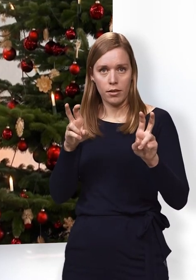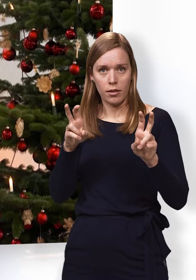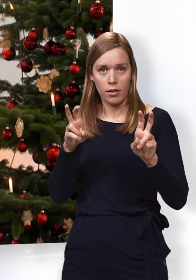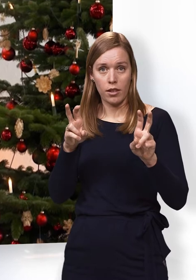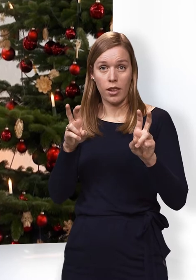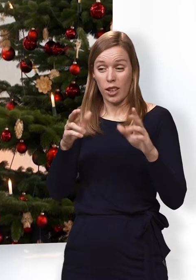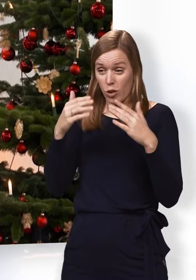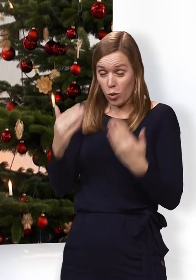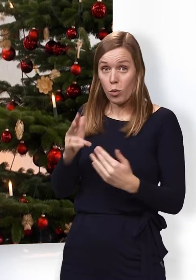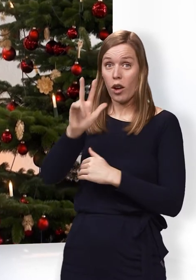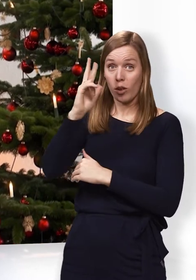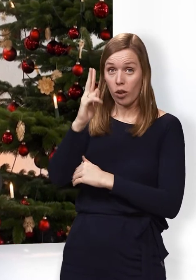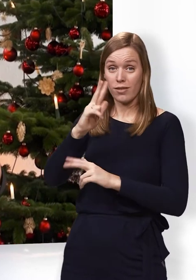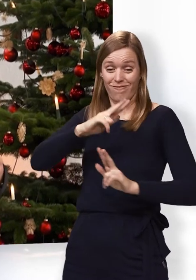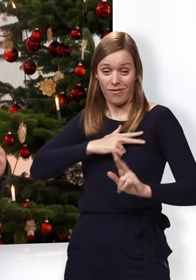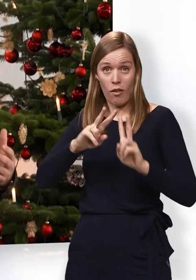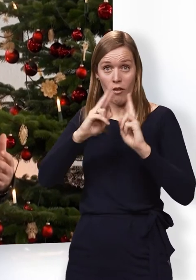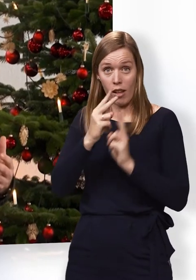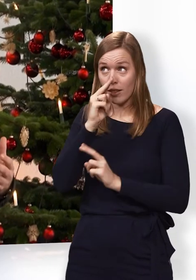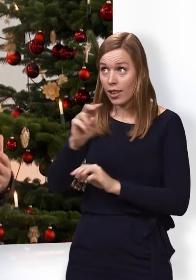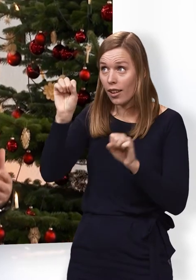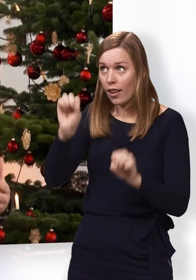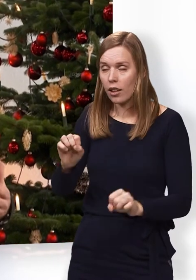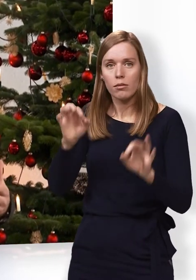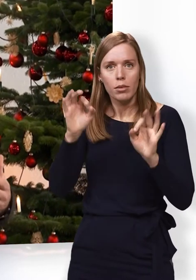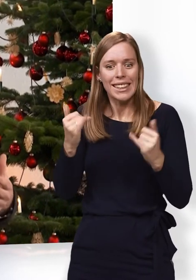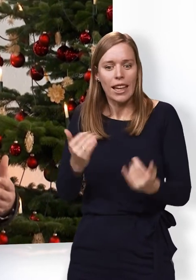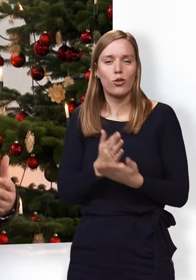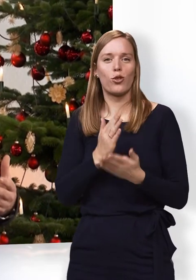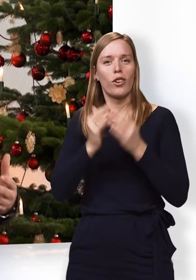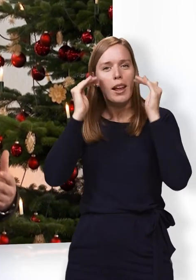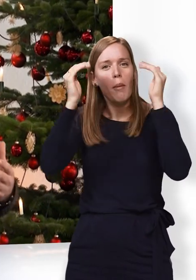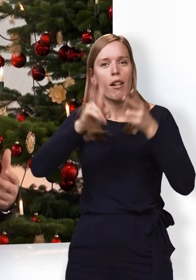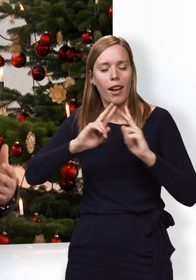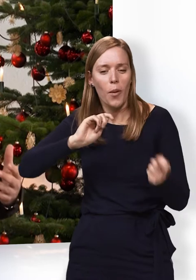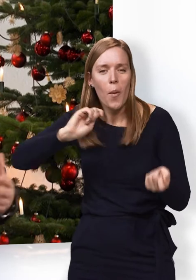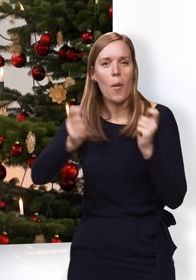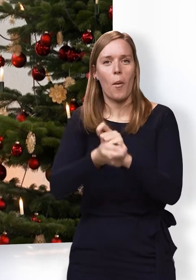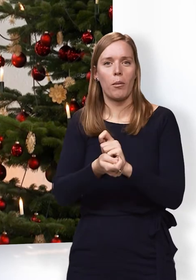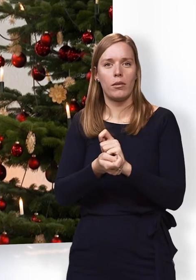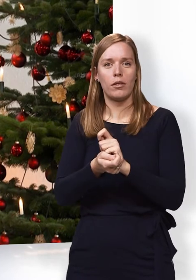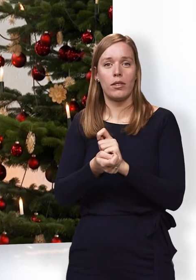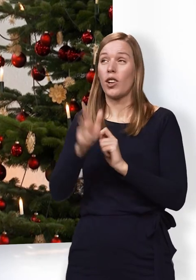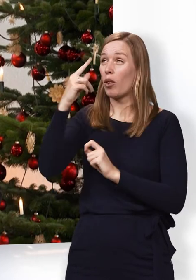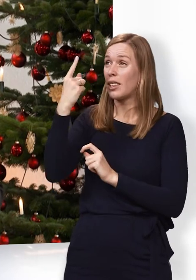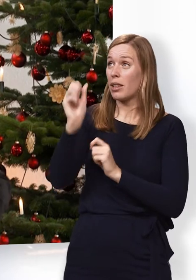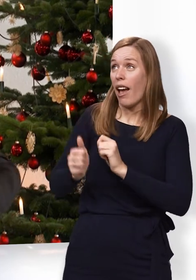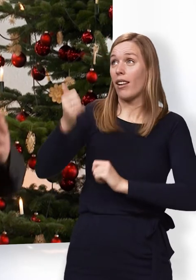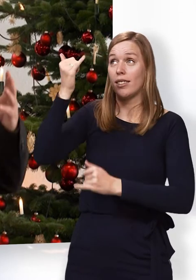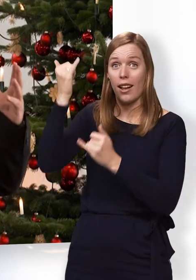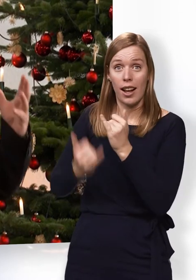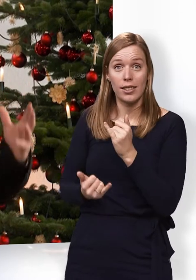sieht, für den sind Himmel und Erde anders, jetzt schon ganz neu. Gott, der Erste und der Letzte,